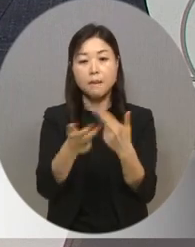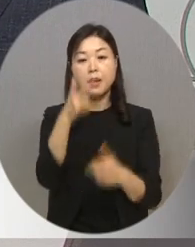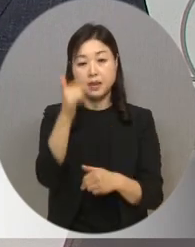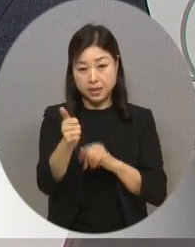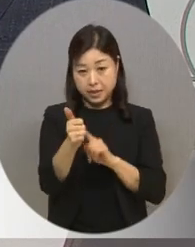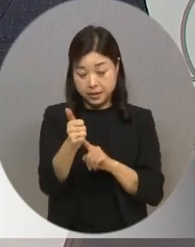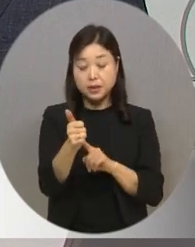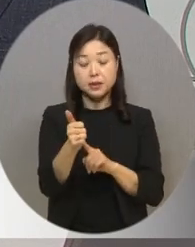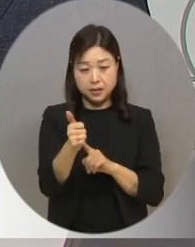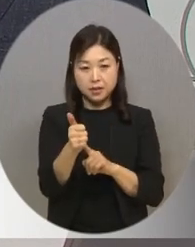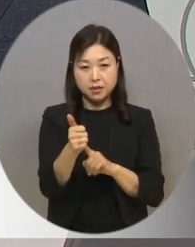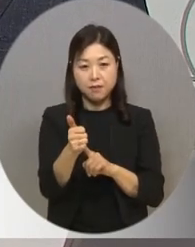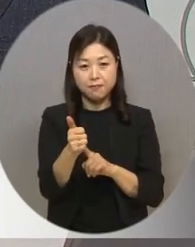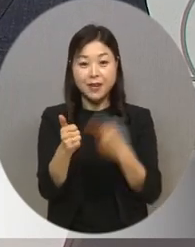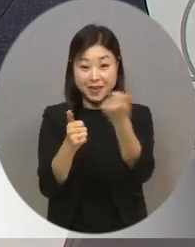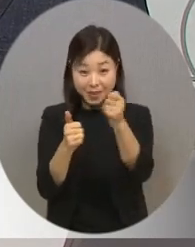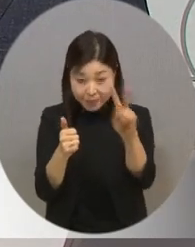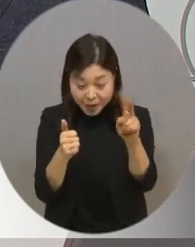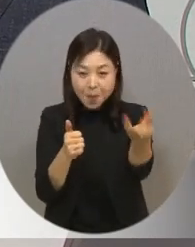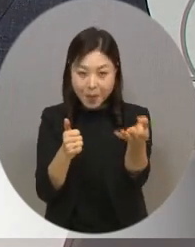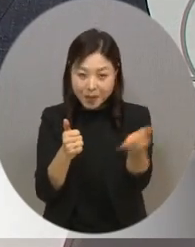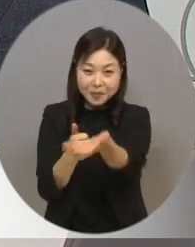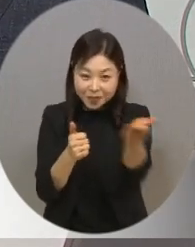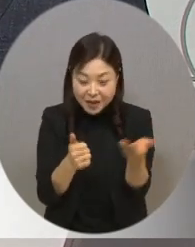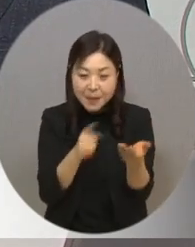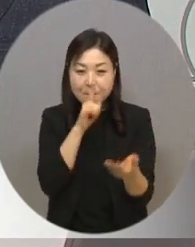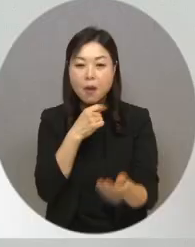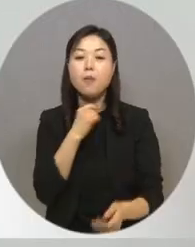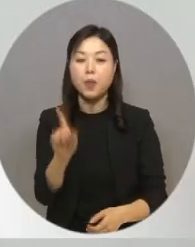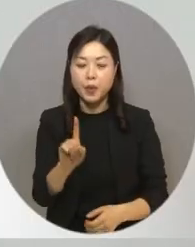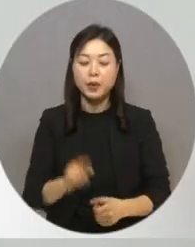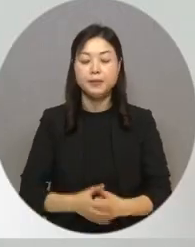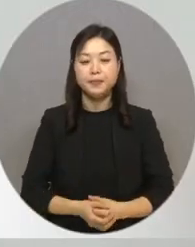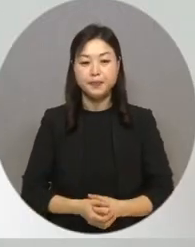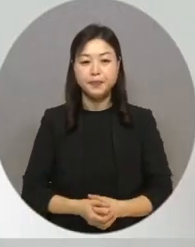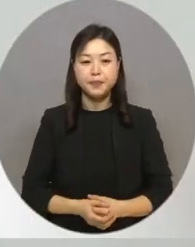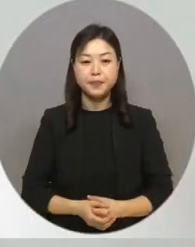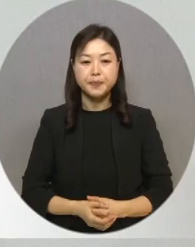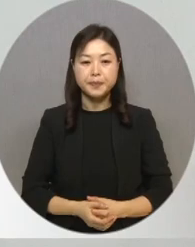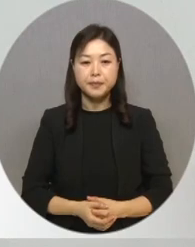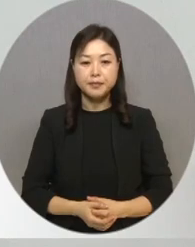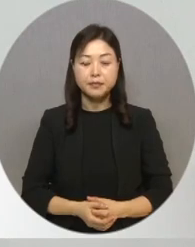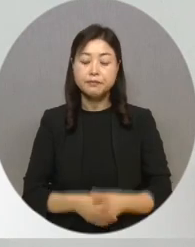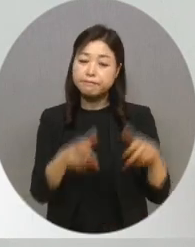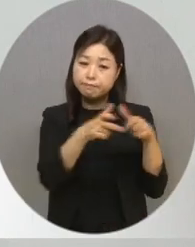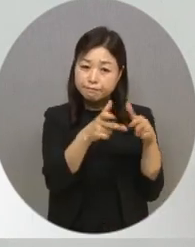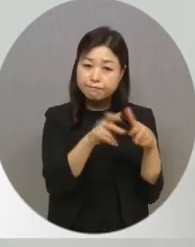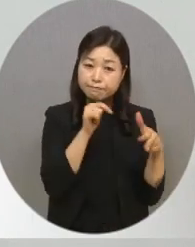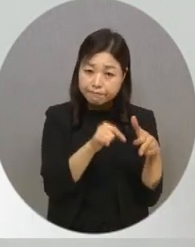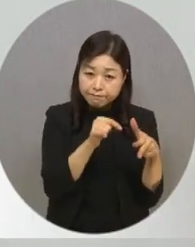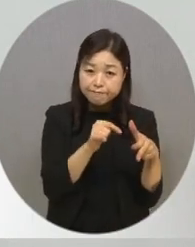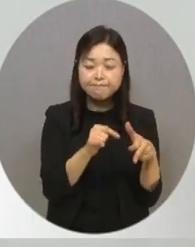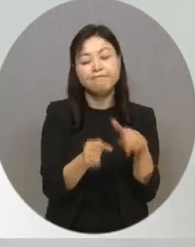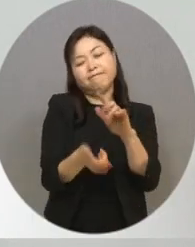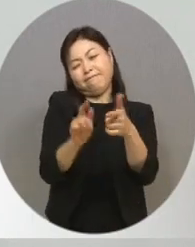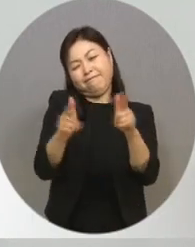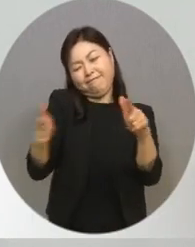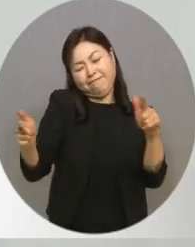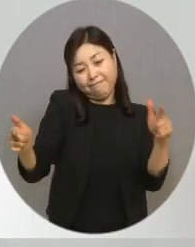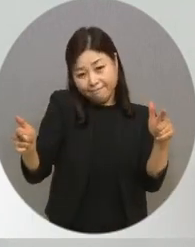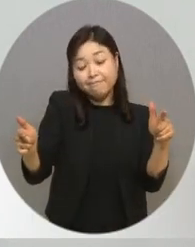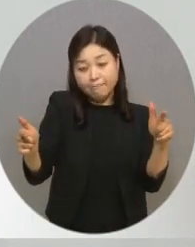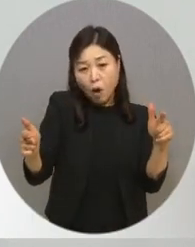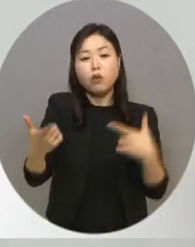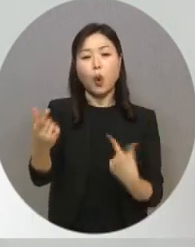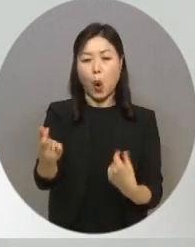한국장애인복지관협회장으로서 시청자들에게 하고 싶은 말 부탁드립니다. 저는 장애가 다양성의 하나로